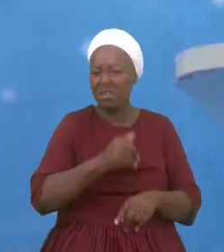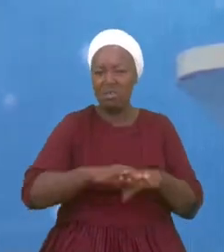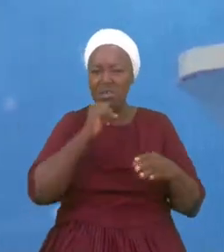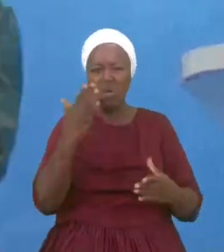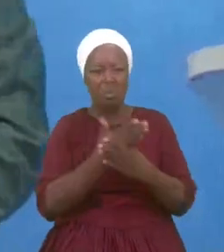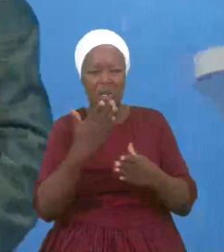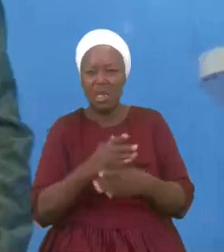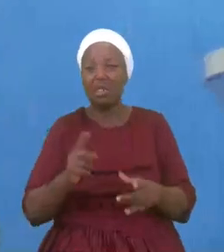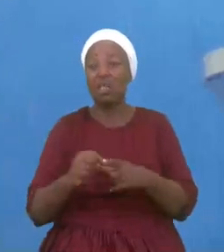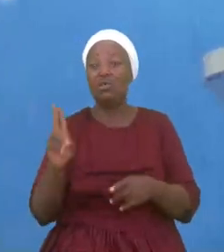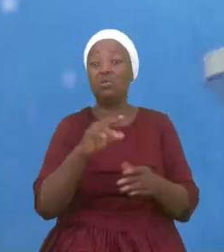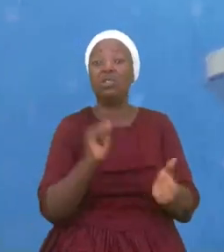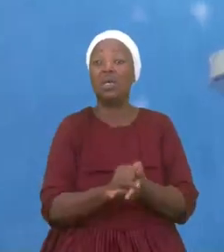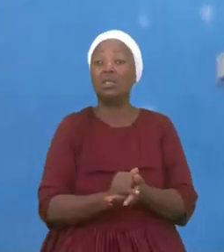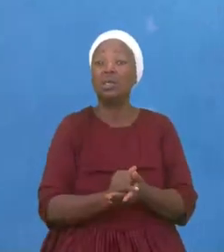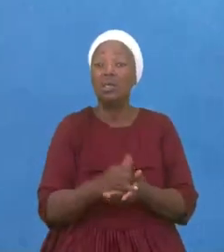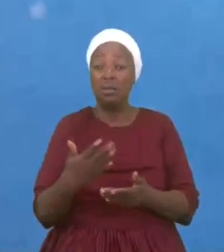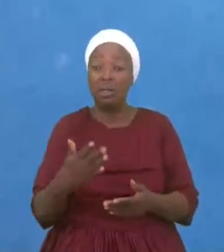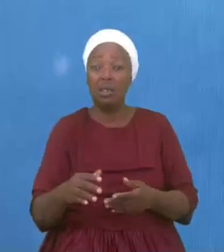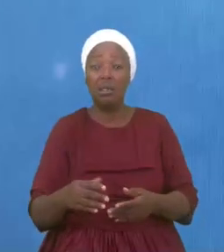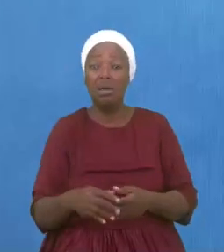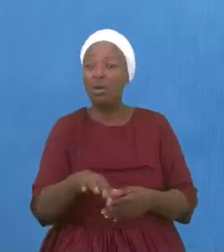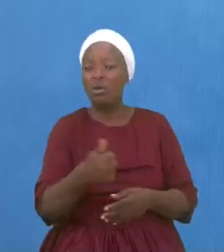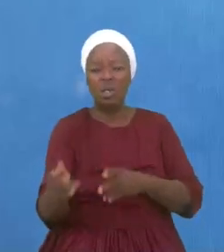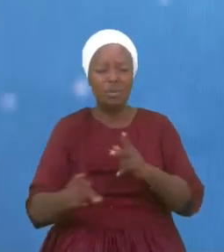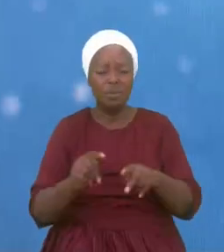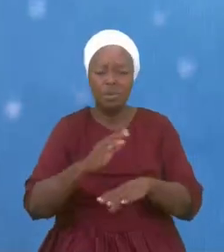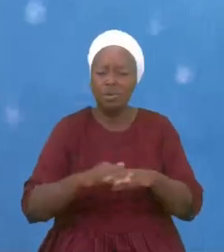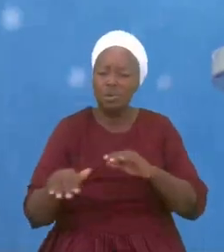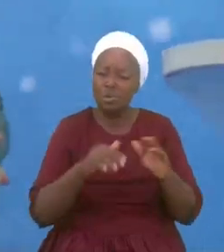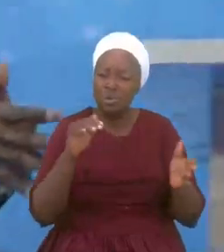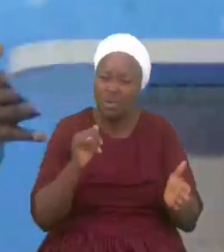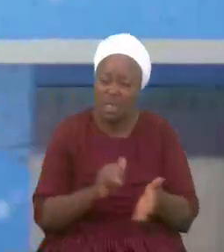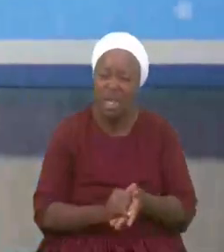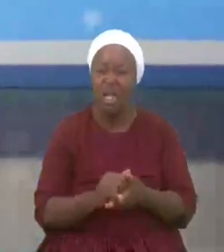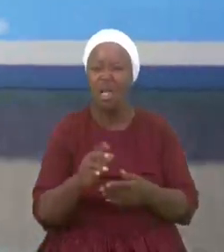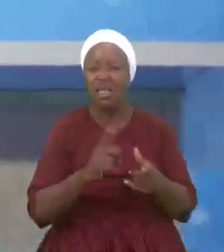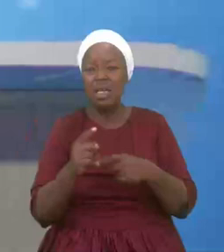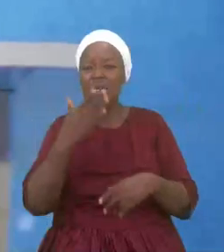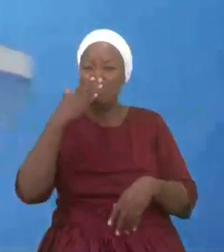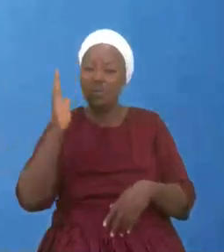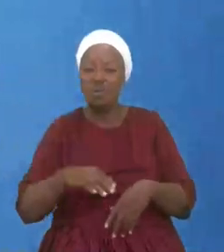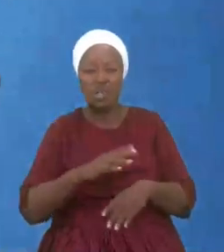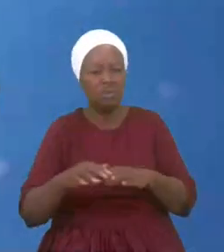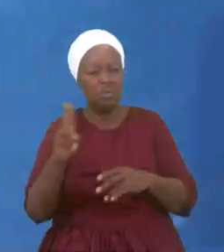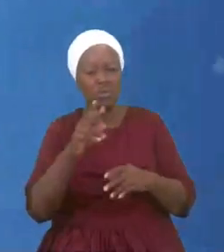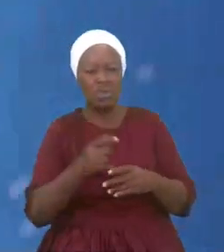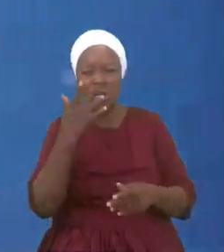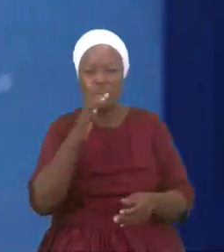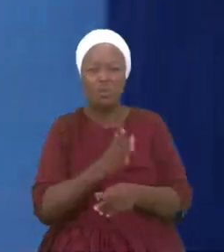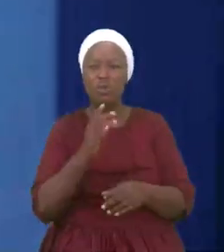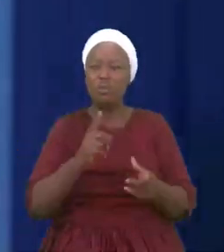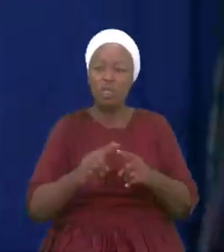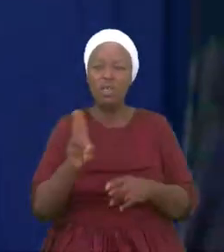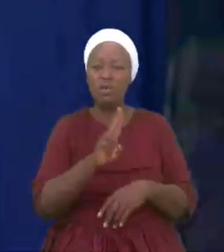bouteille ils s'en fiche si c'est la femme c'est l'enfant il va utiliser l'internation la personne et